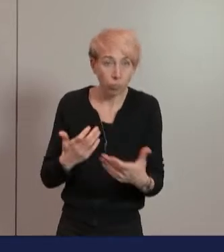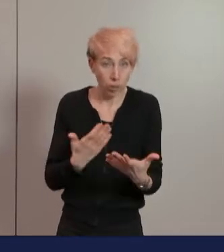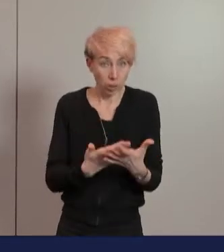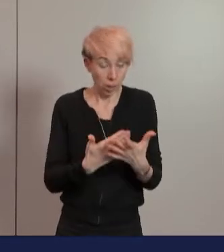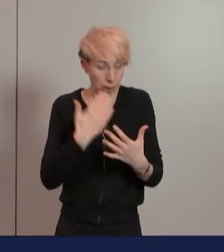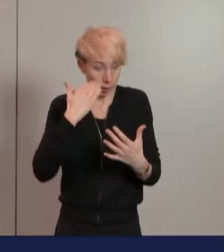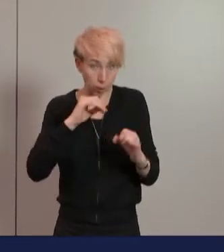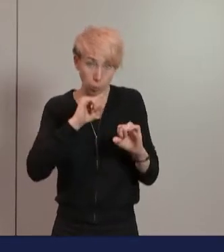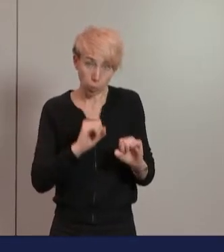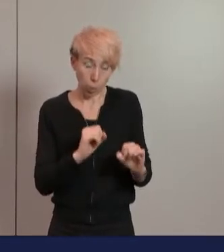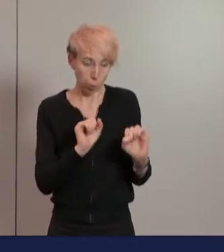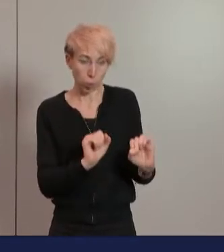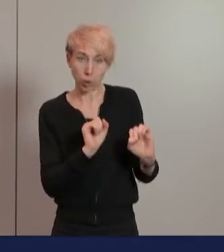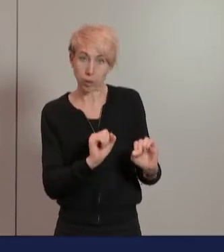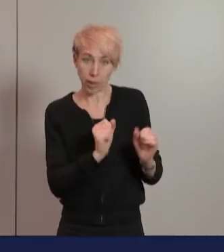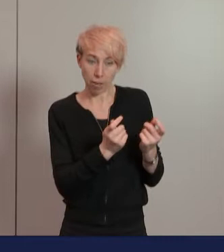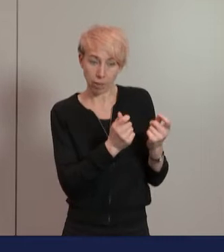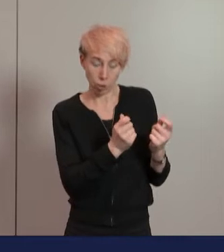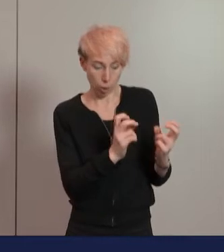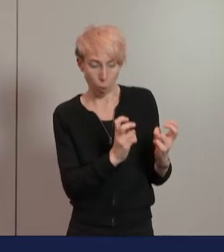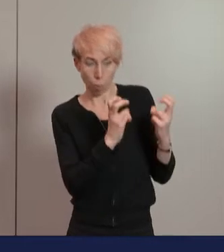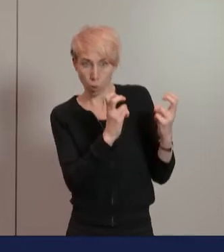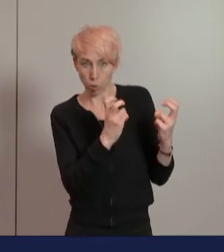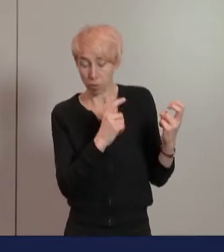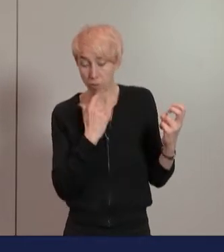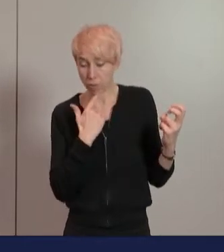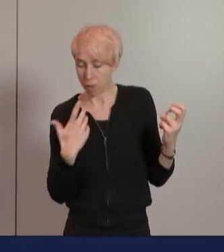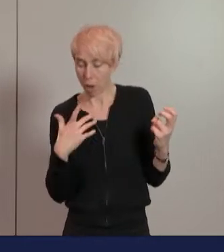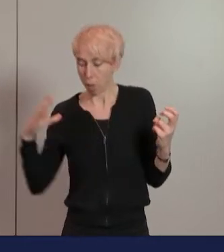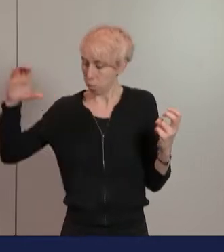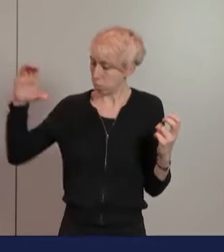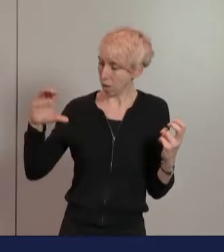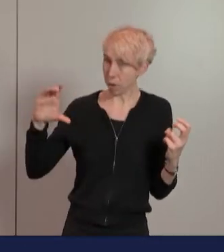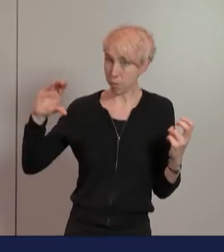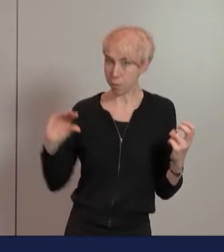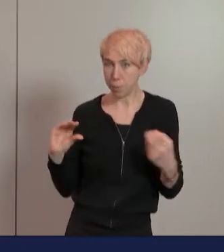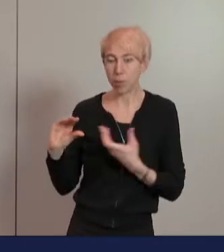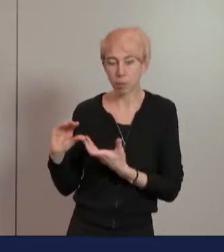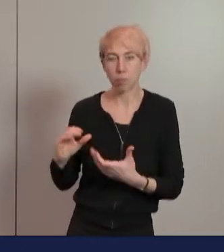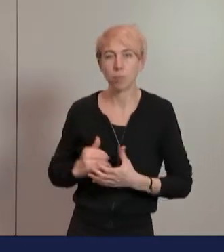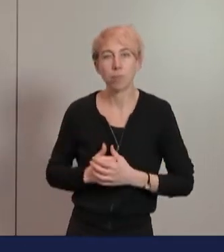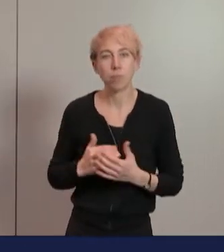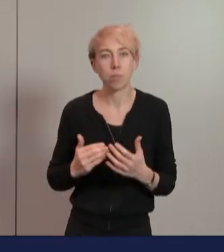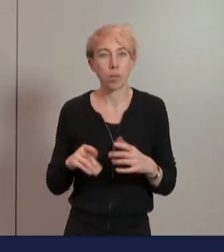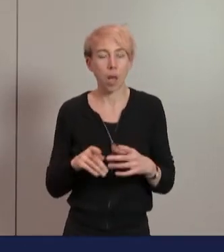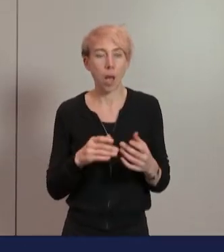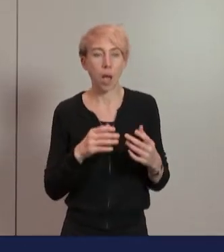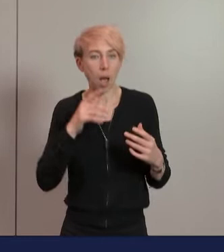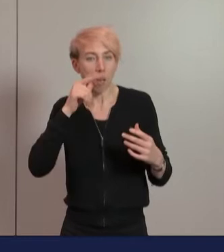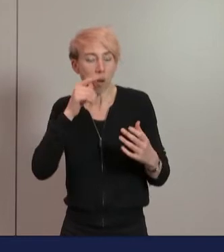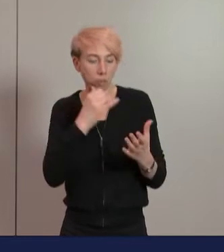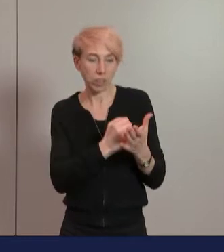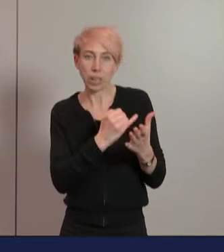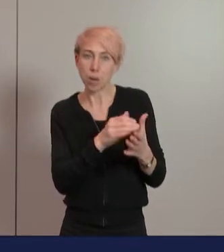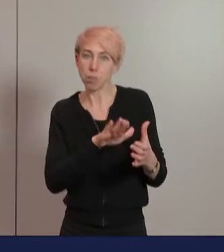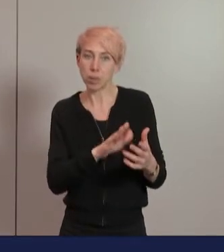du potentiel financier et donc à un ajustement à la baisse des dotations. Ensuite, l'effort fiscal communal est